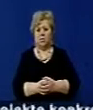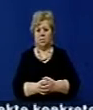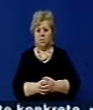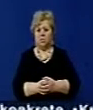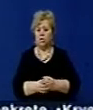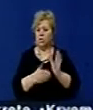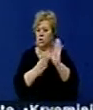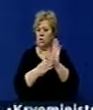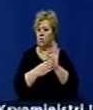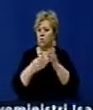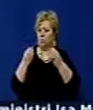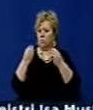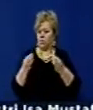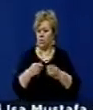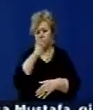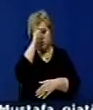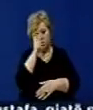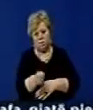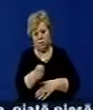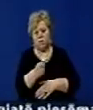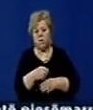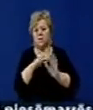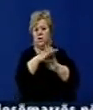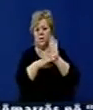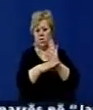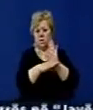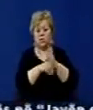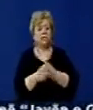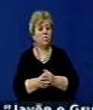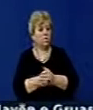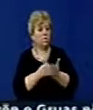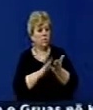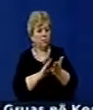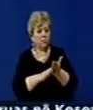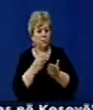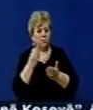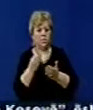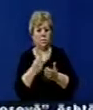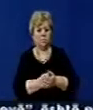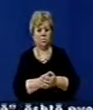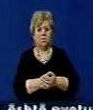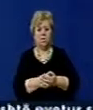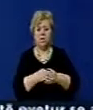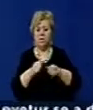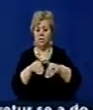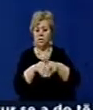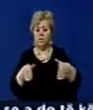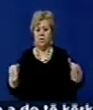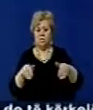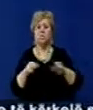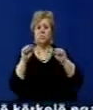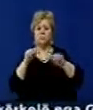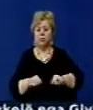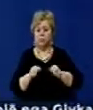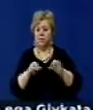jepni një shembull të mirë të respektimit të ligjit, një shembull të mirë të ndarjes së pushteteve. Askush